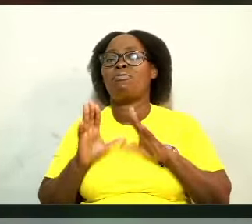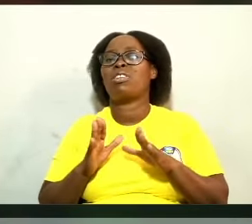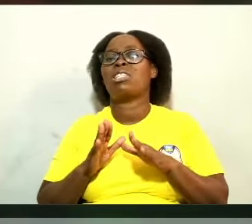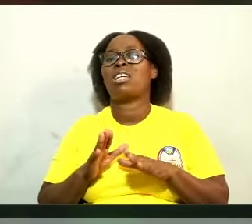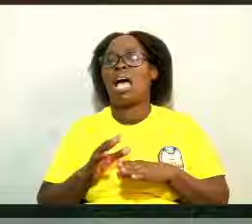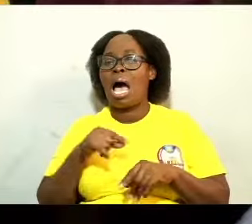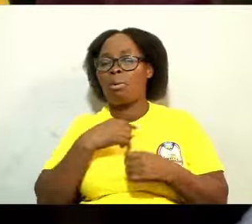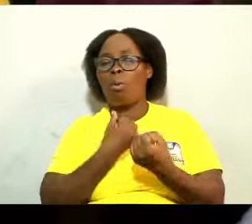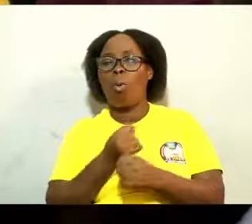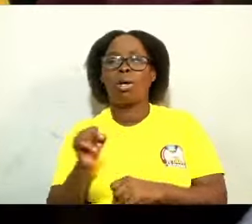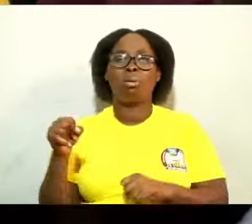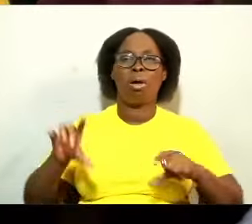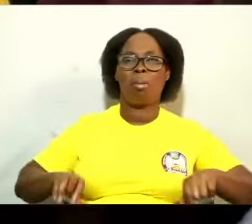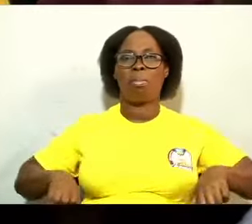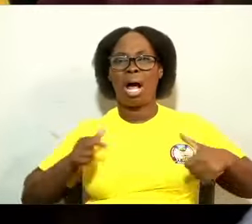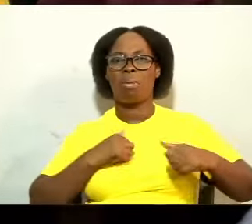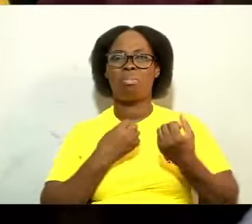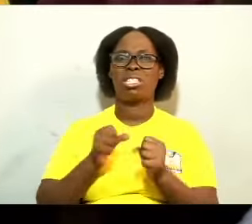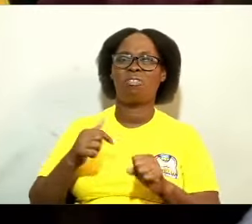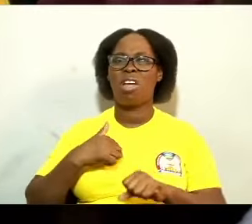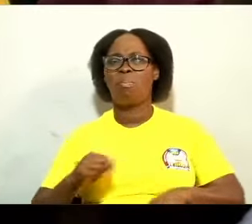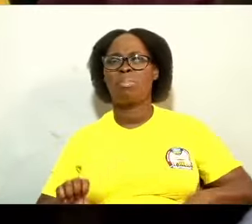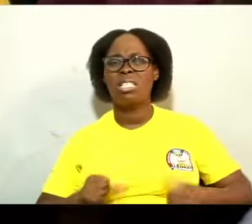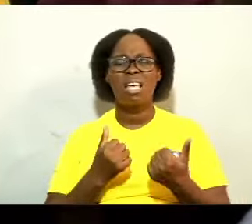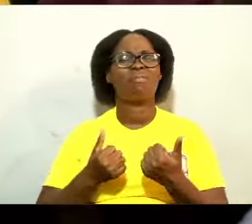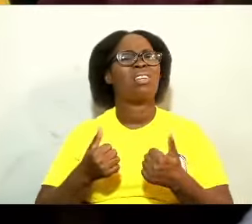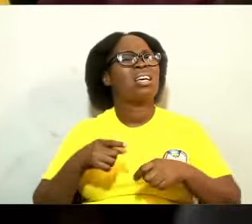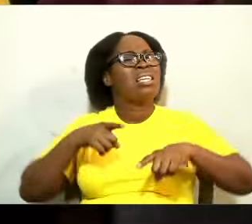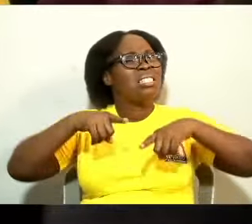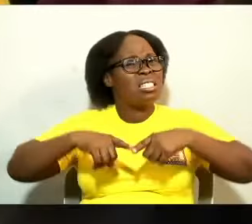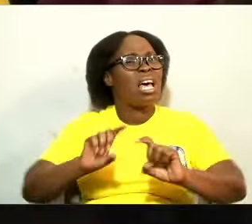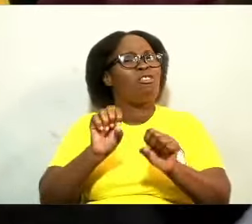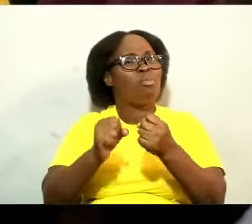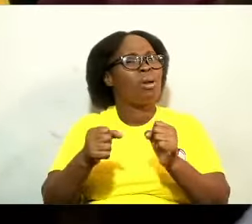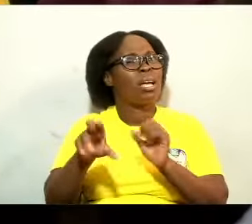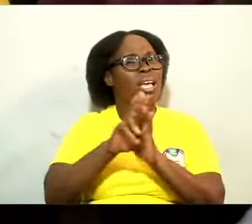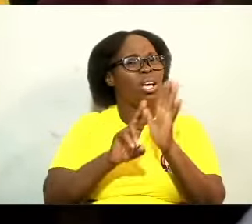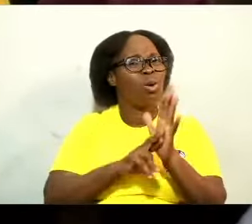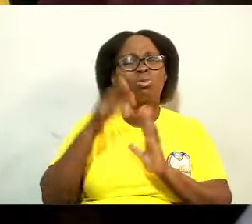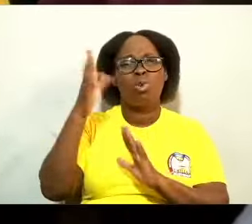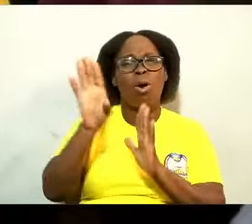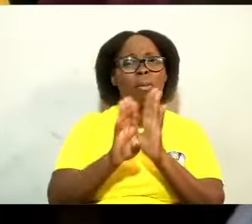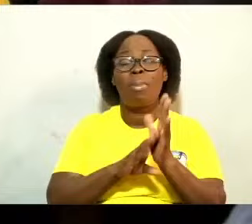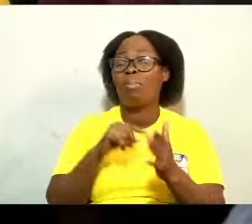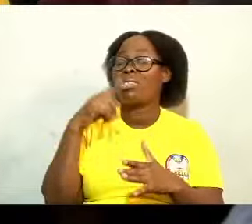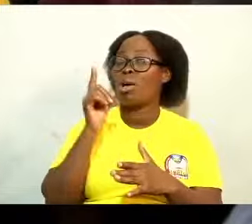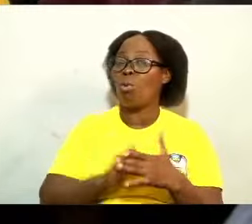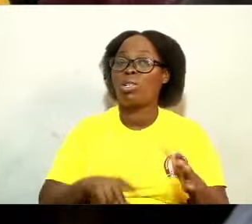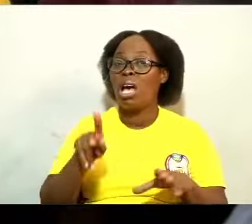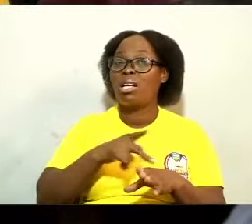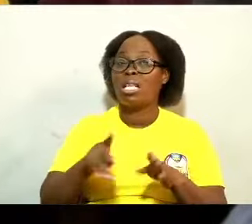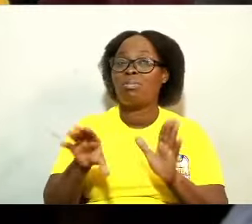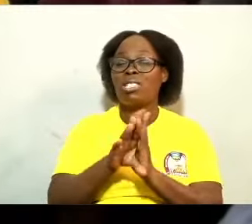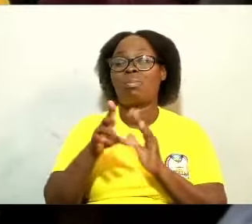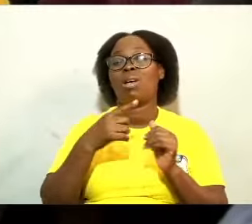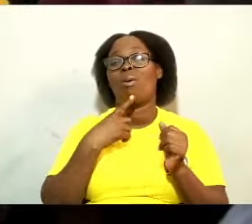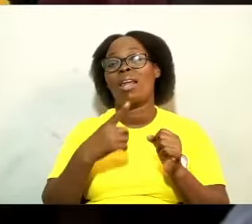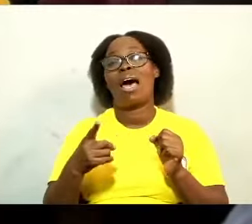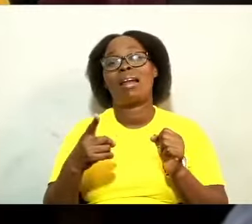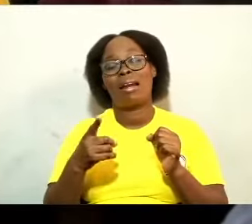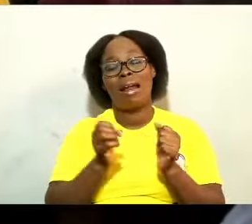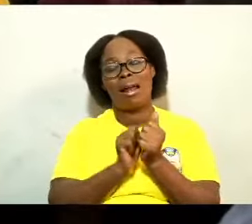wokovu, nimeokoka, nimeokoka, huku anavunja amri za Mungu? Biblia inasemaje? Zaburi 119 fungu